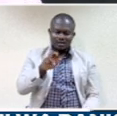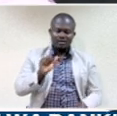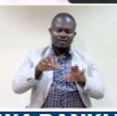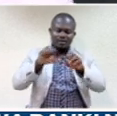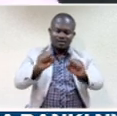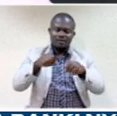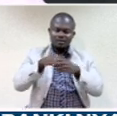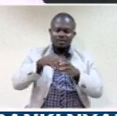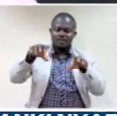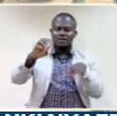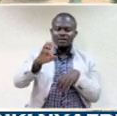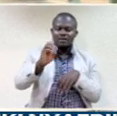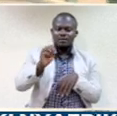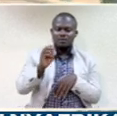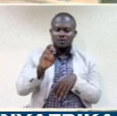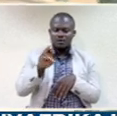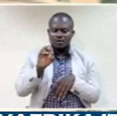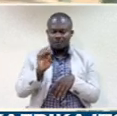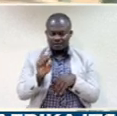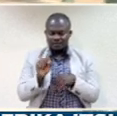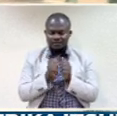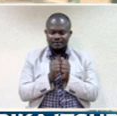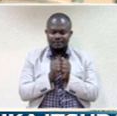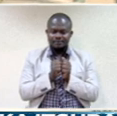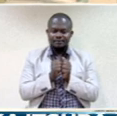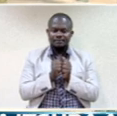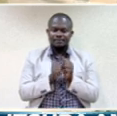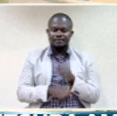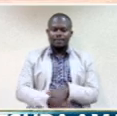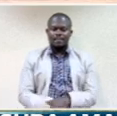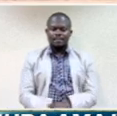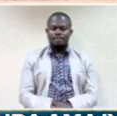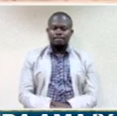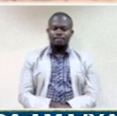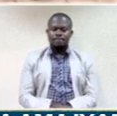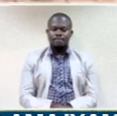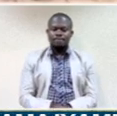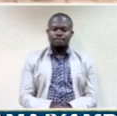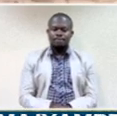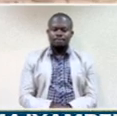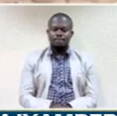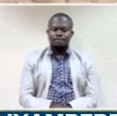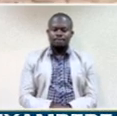yombi mu birwa bya Komore Calixte kabiruka mu murenge wa Nyabimata karere ka Nyaruguru.